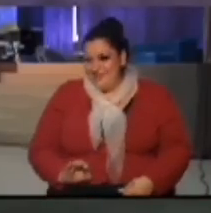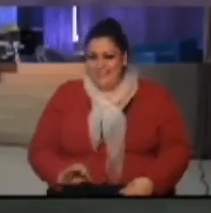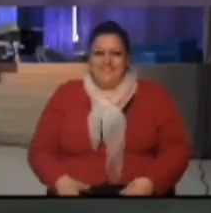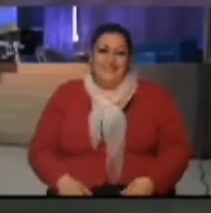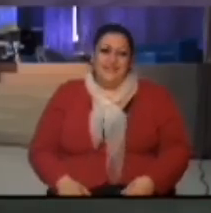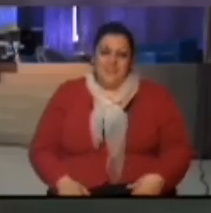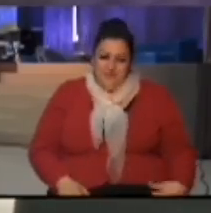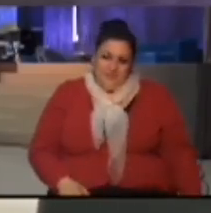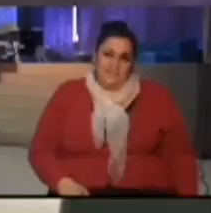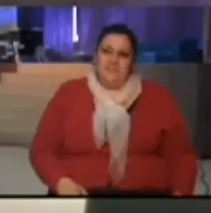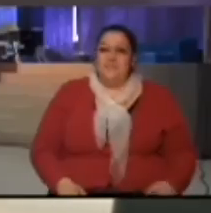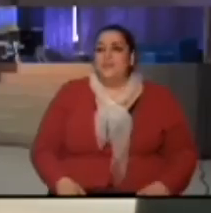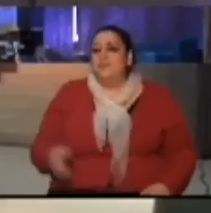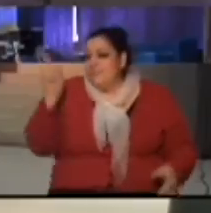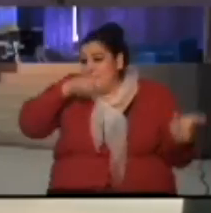Եվ